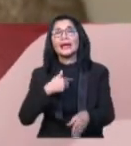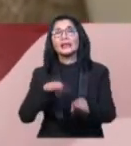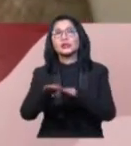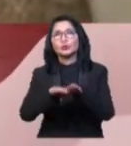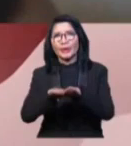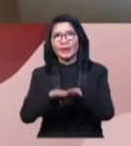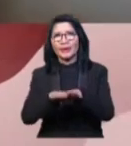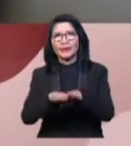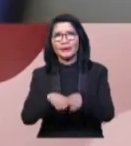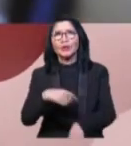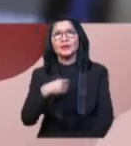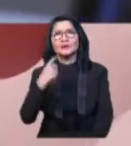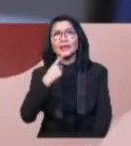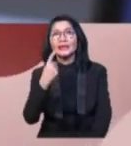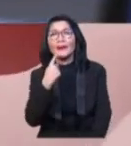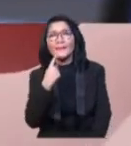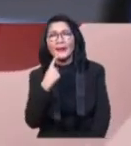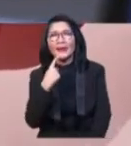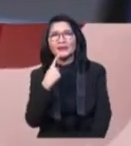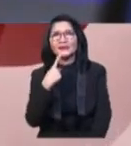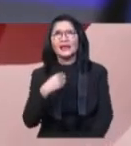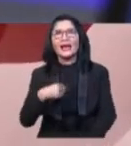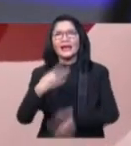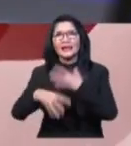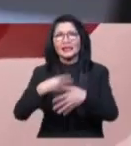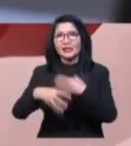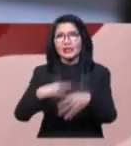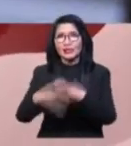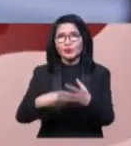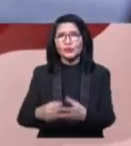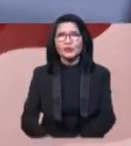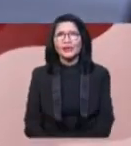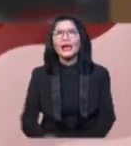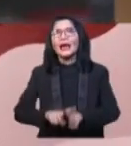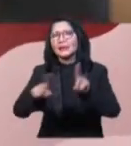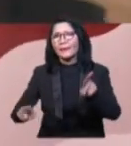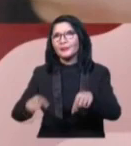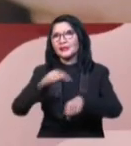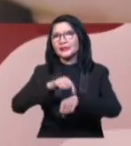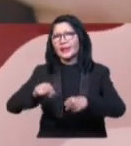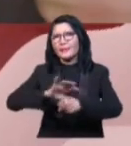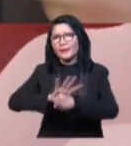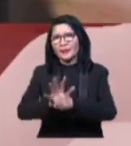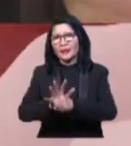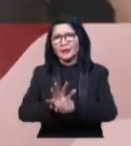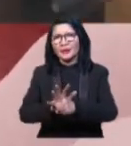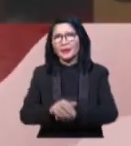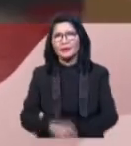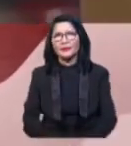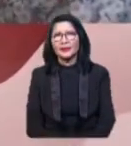sebenarnya ngebahas bisnis industri kreatif, tapi karena pandemi dan